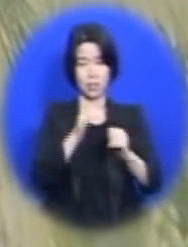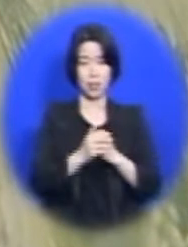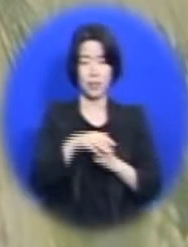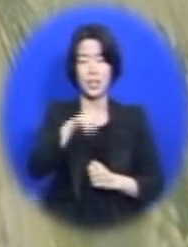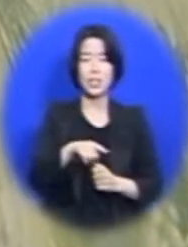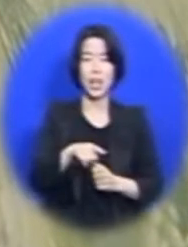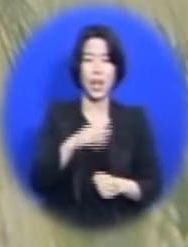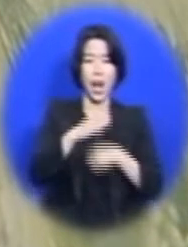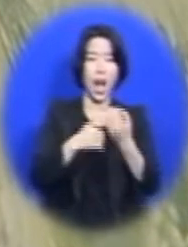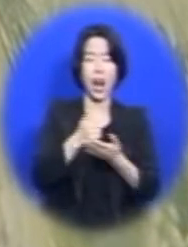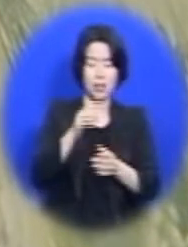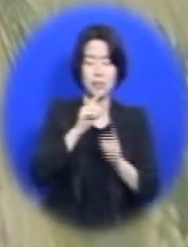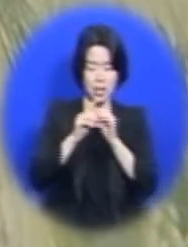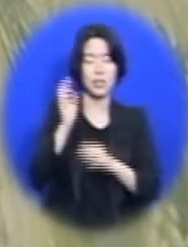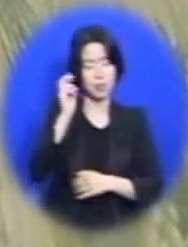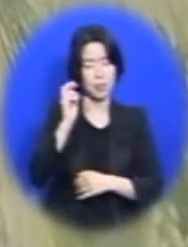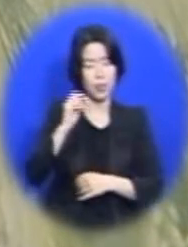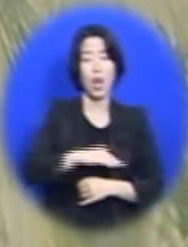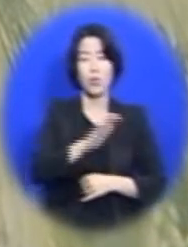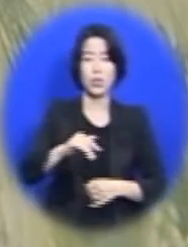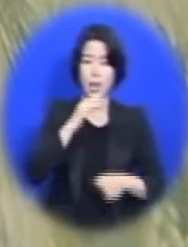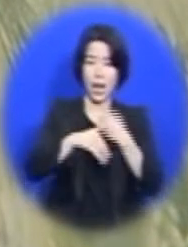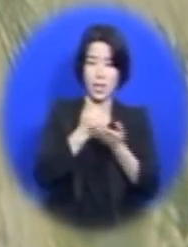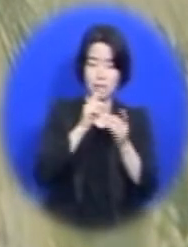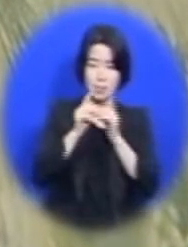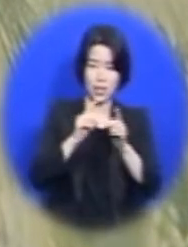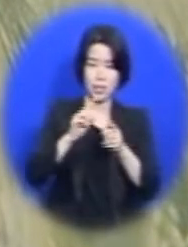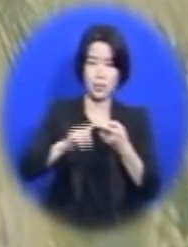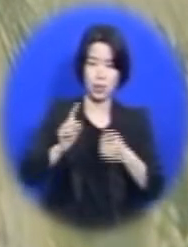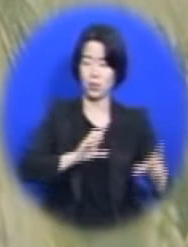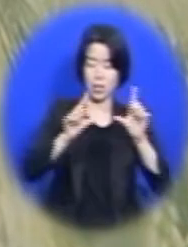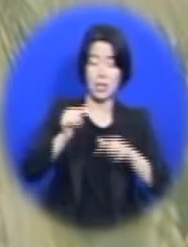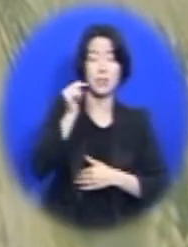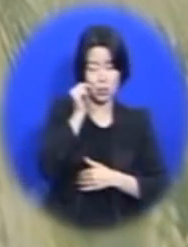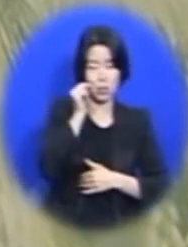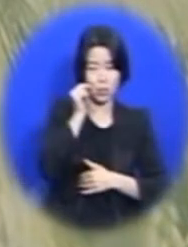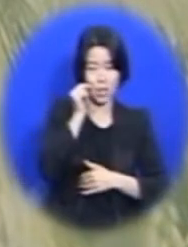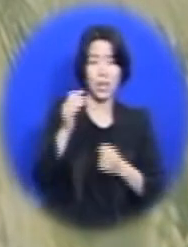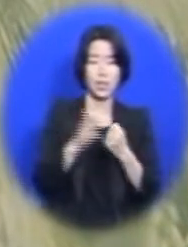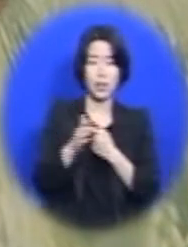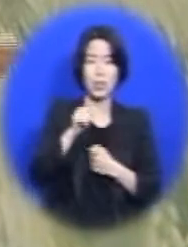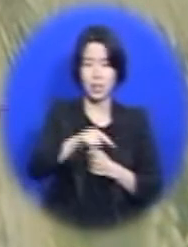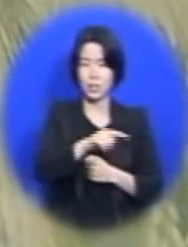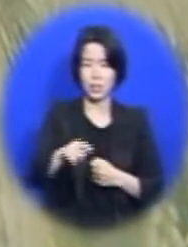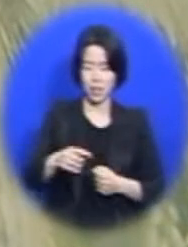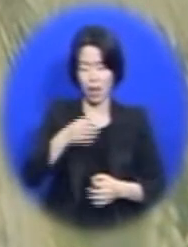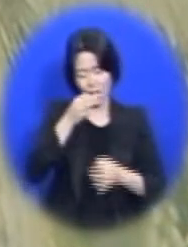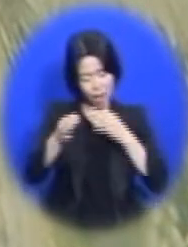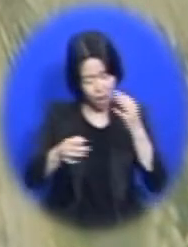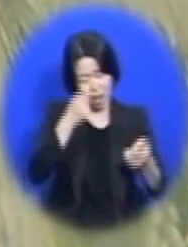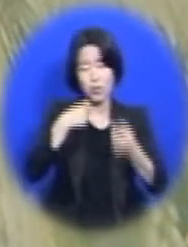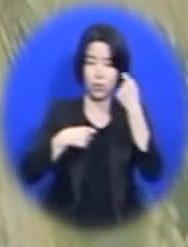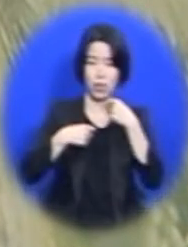그게 하나님의 말씀이었구나. 우리가 하나님의 말씀대로 살지 못했구나. 그래서 그들이 통곡을 하고 웁니다.